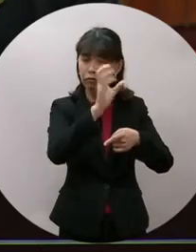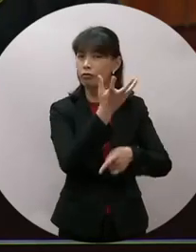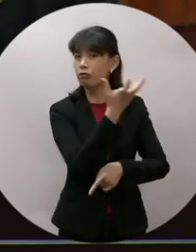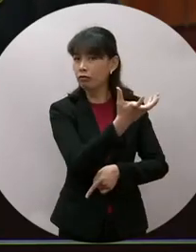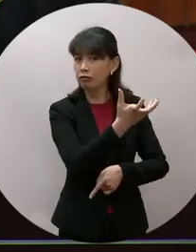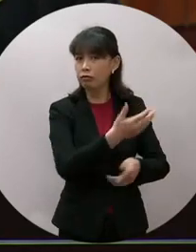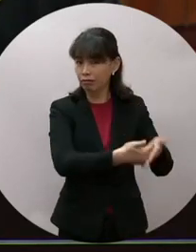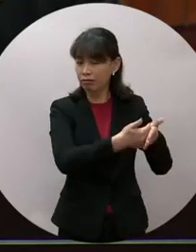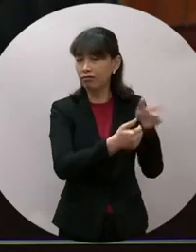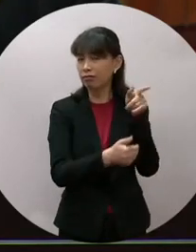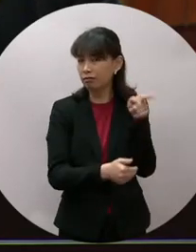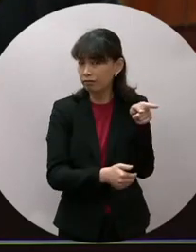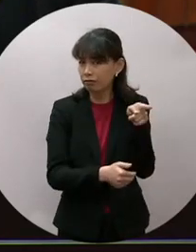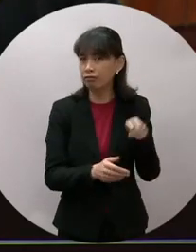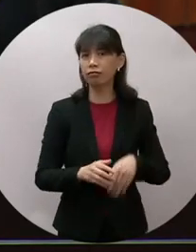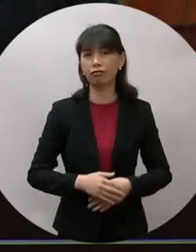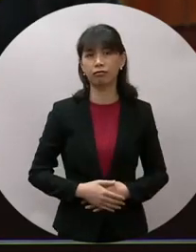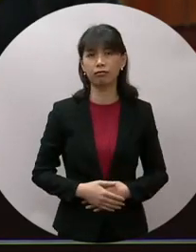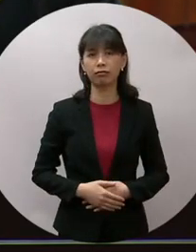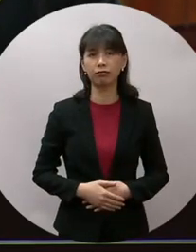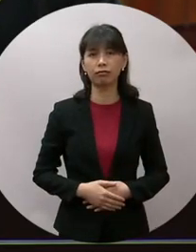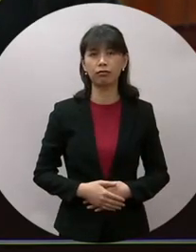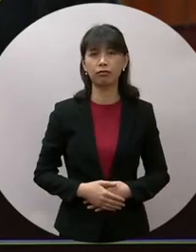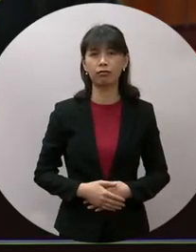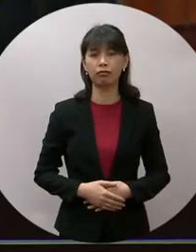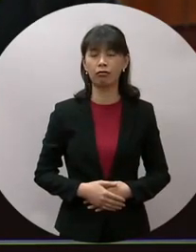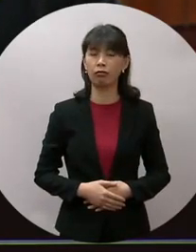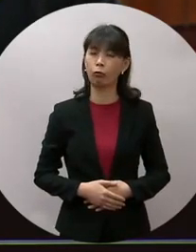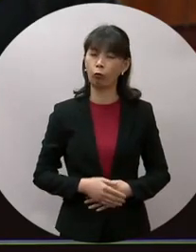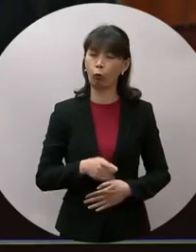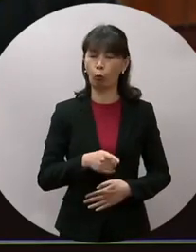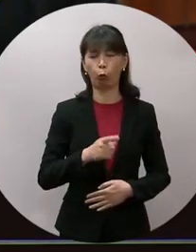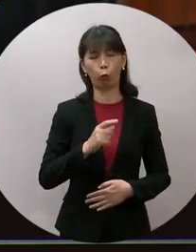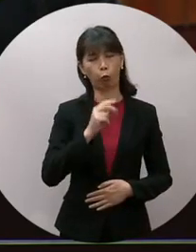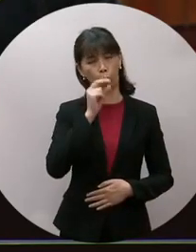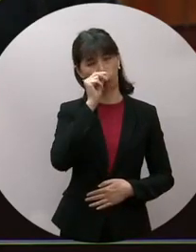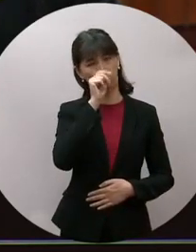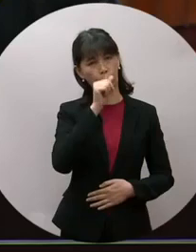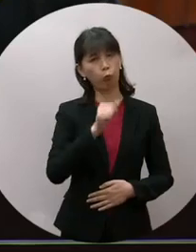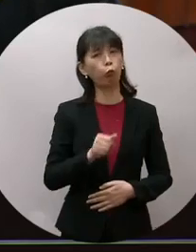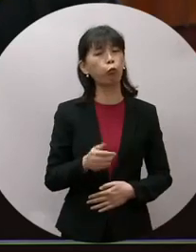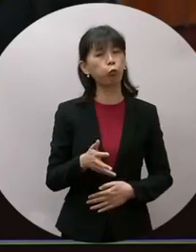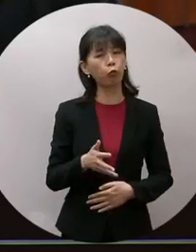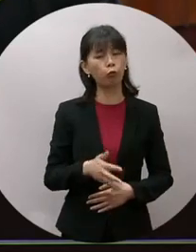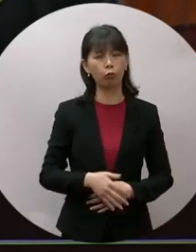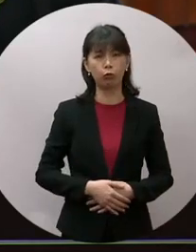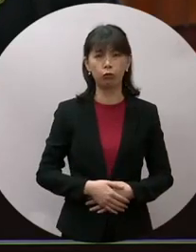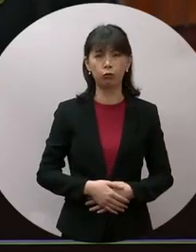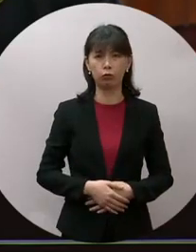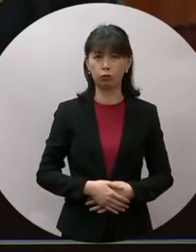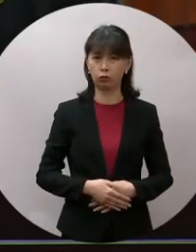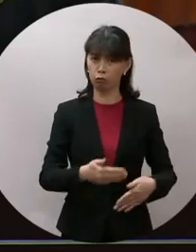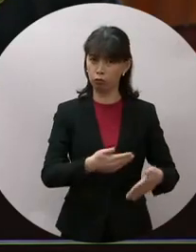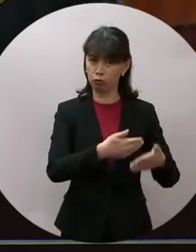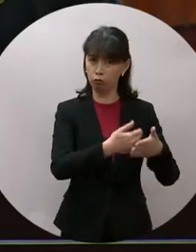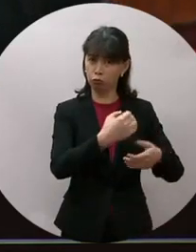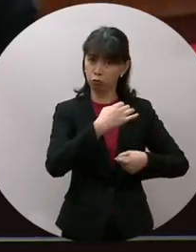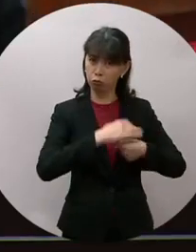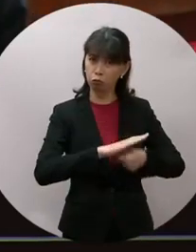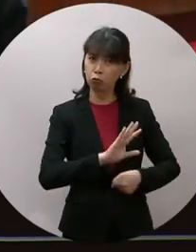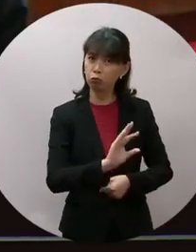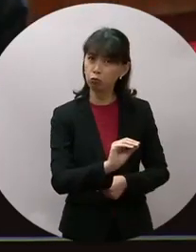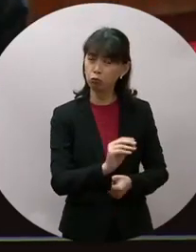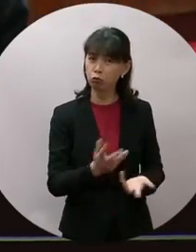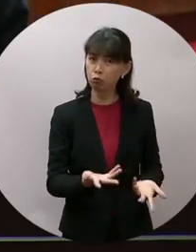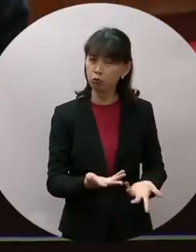中国，外销到中国。这就很有趣了，到底是因为他们有补助我们的进口商